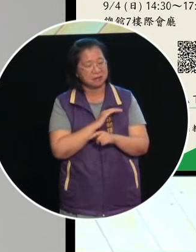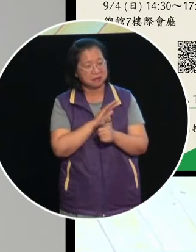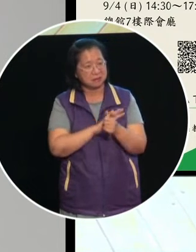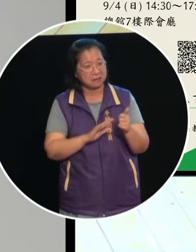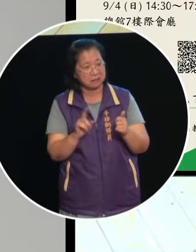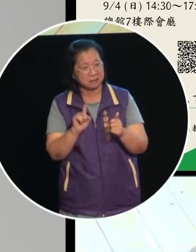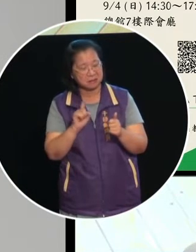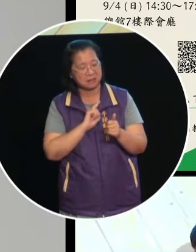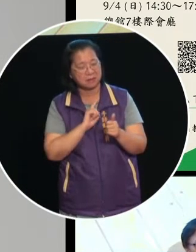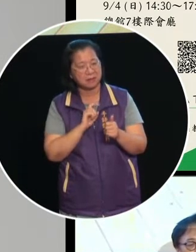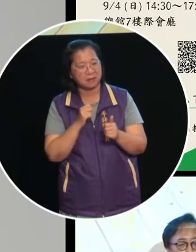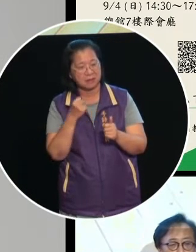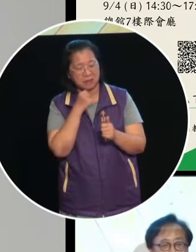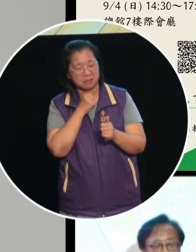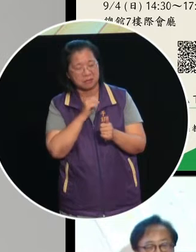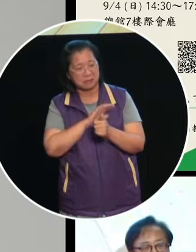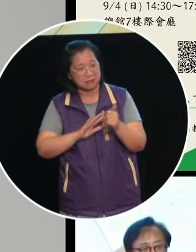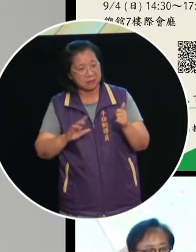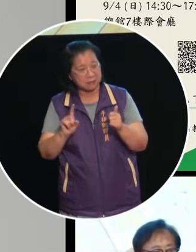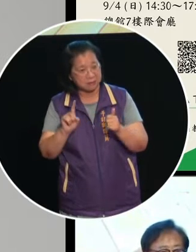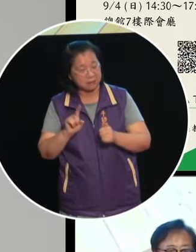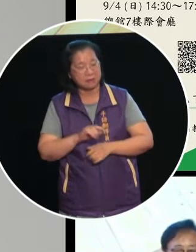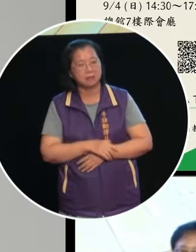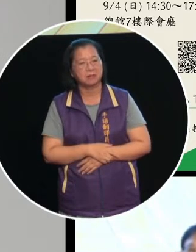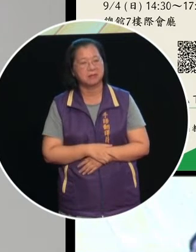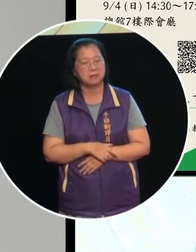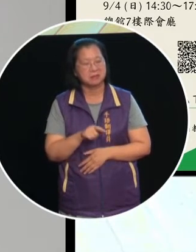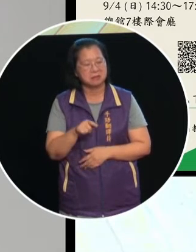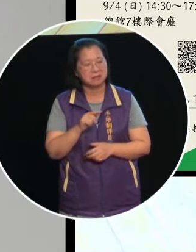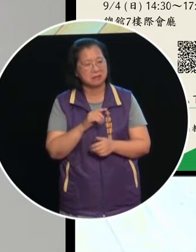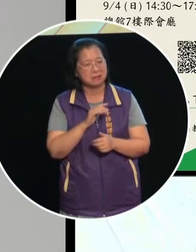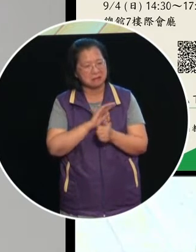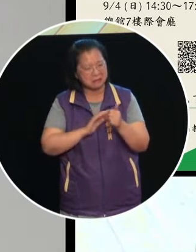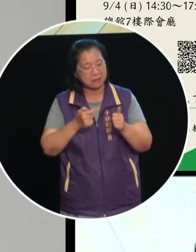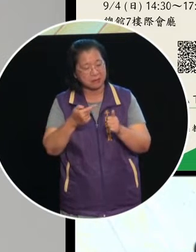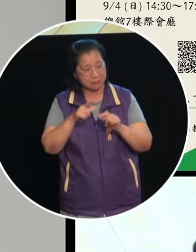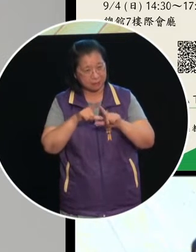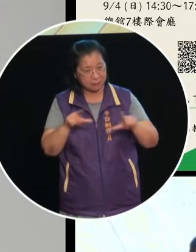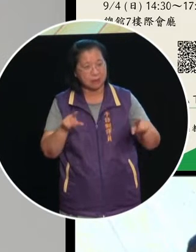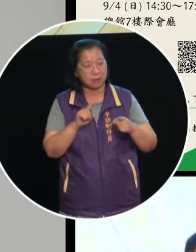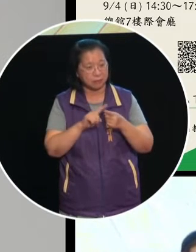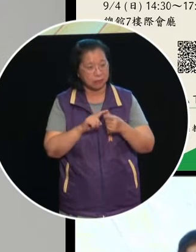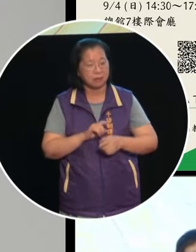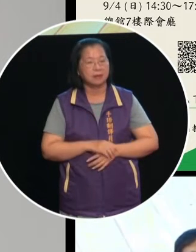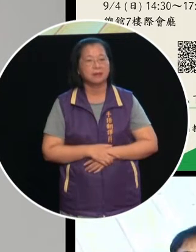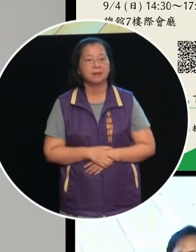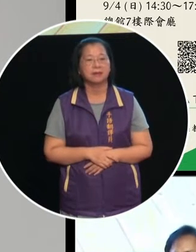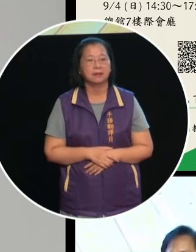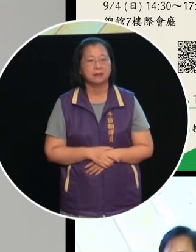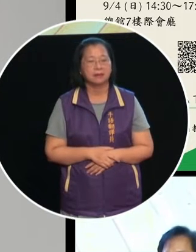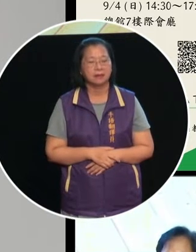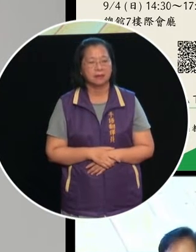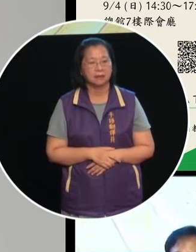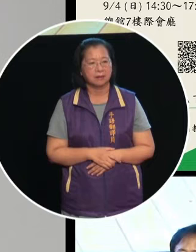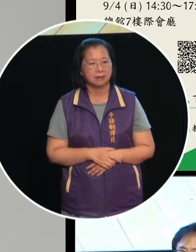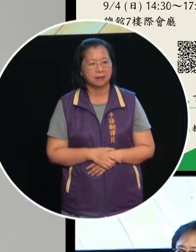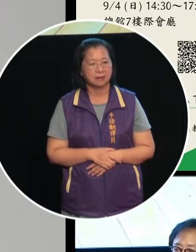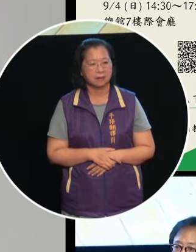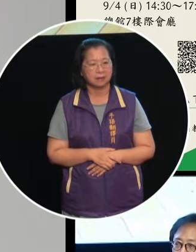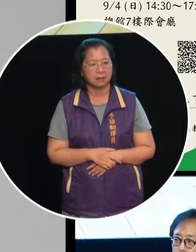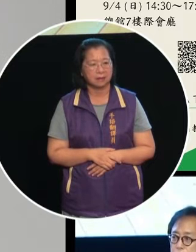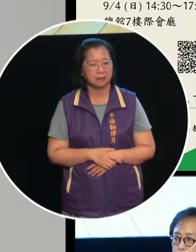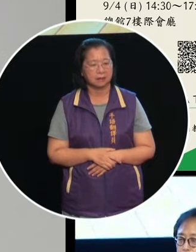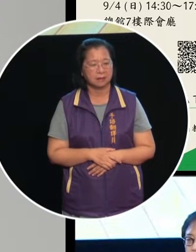面的冲击，是当然是这个冲击是很大，那但是这个问题不是单纯的问题，很复杂的